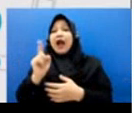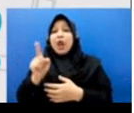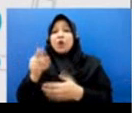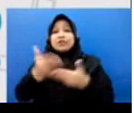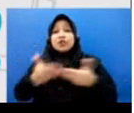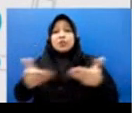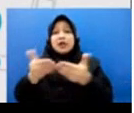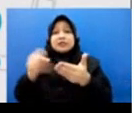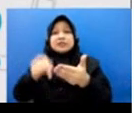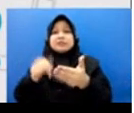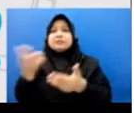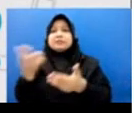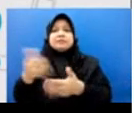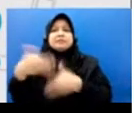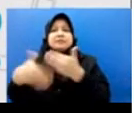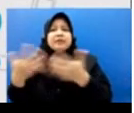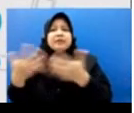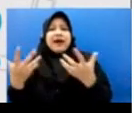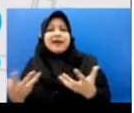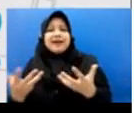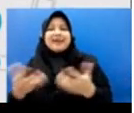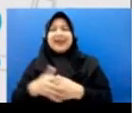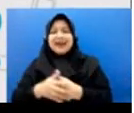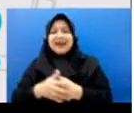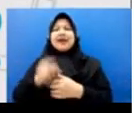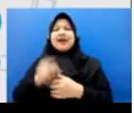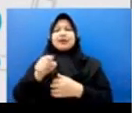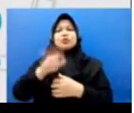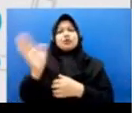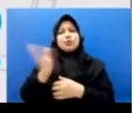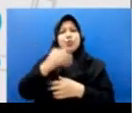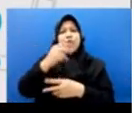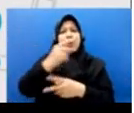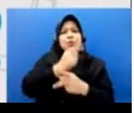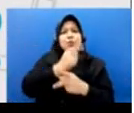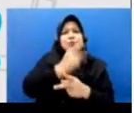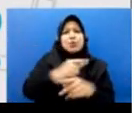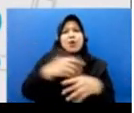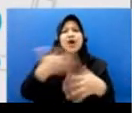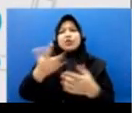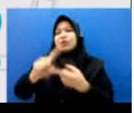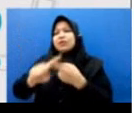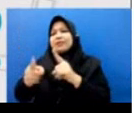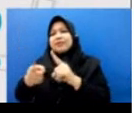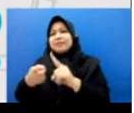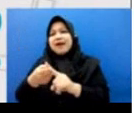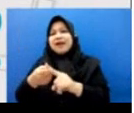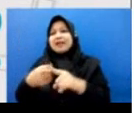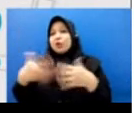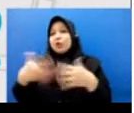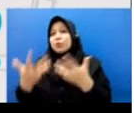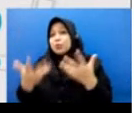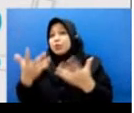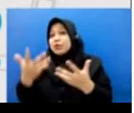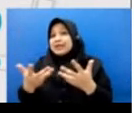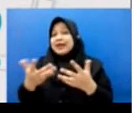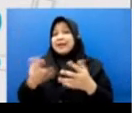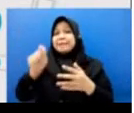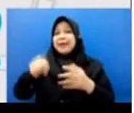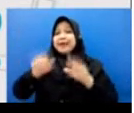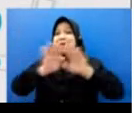ini bisa dari semua guru, bisa dari teman-teman, bahkan Bapak dan Ibu bisa sebarkan, gunakan media sosial sebagai